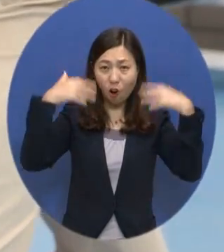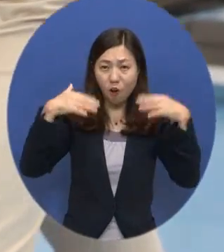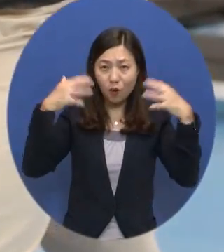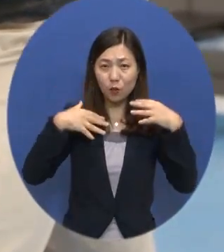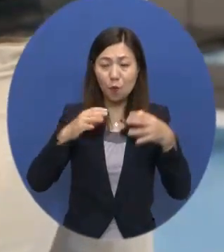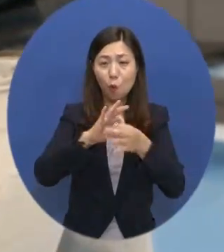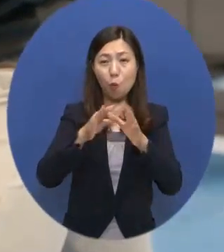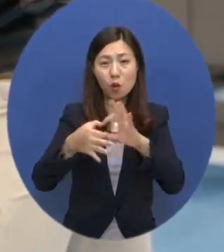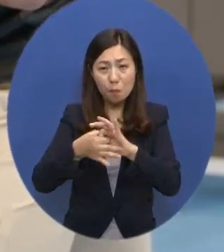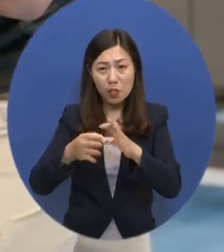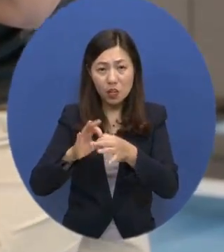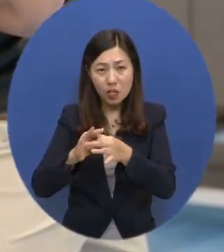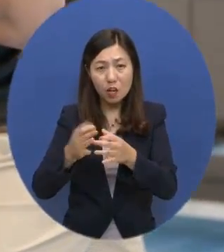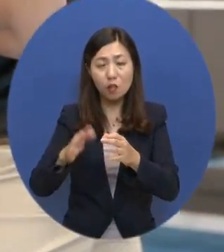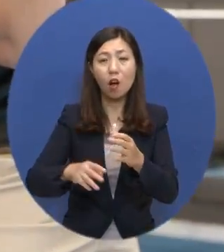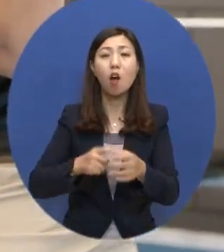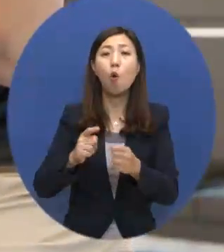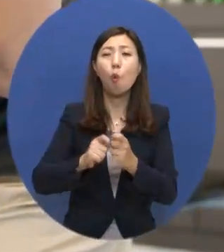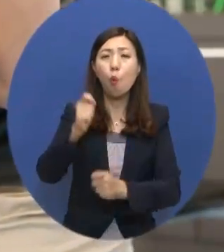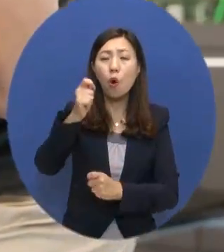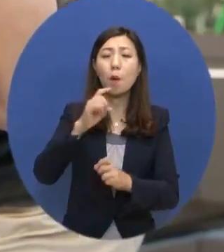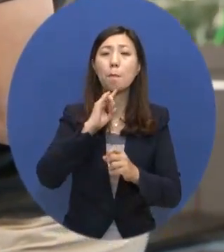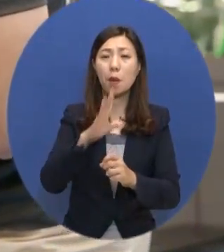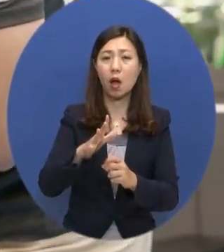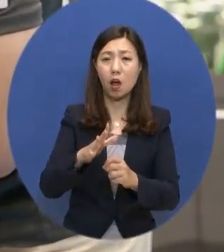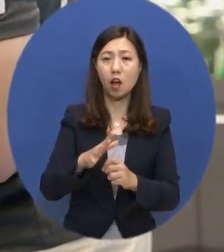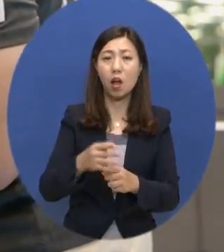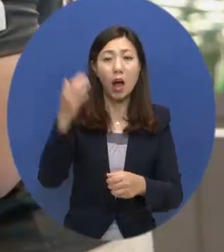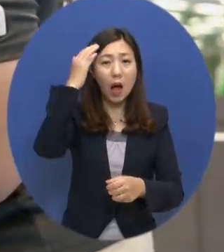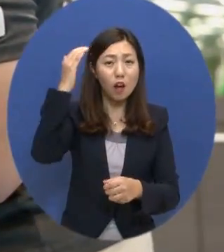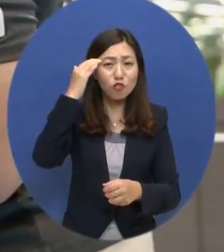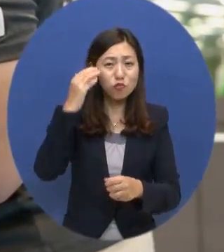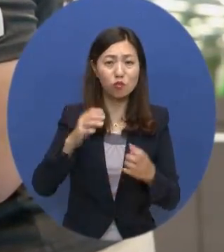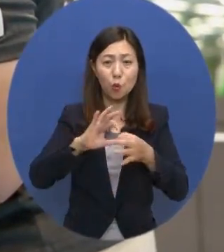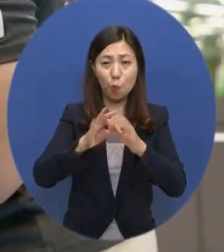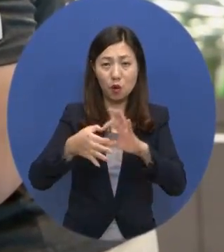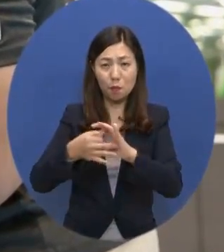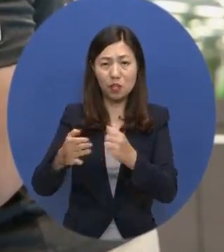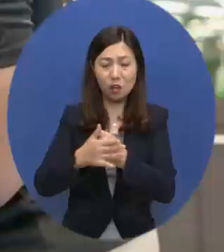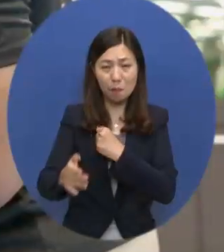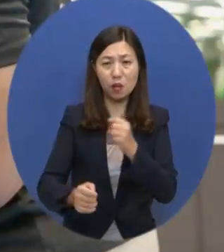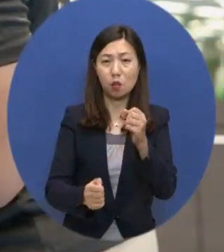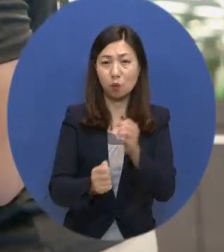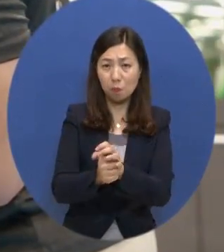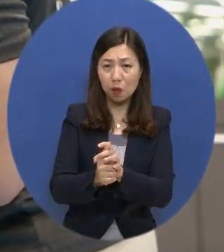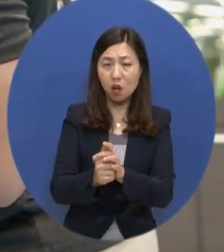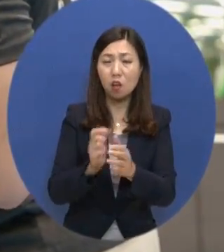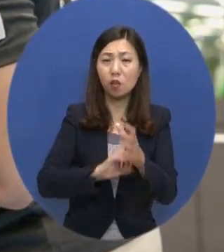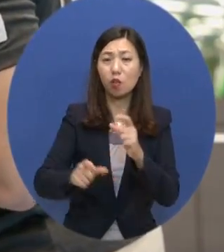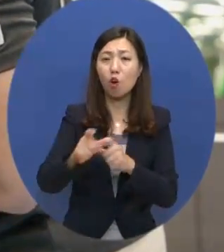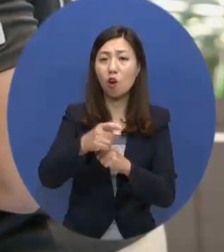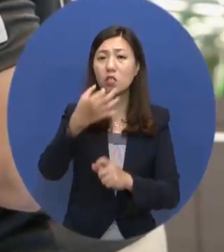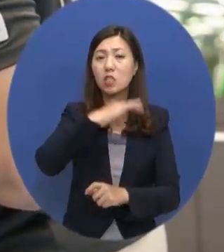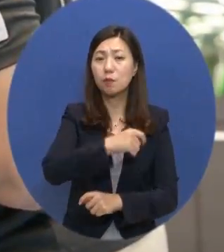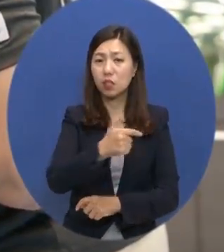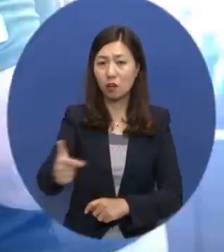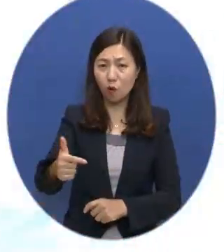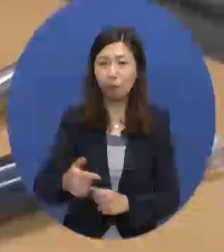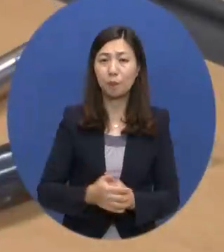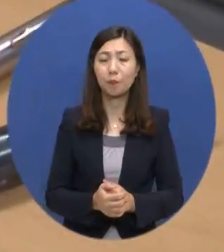의미가 더 큰데요. 국가대표팀은 더 나은 성적을 위해 보다 전문적인 시스템을 갖추고 있습니다.